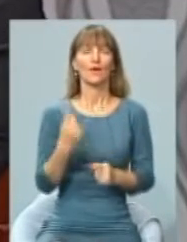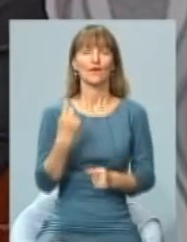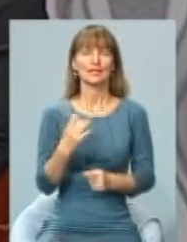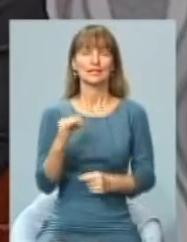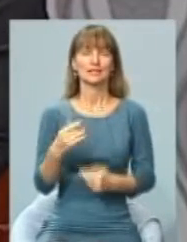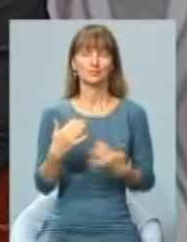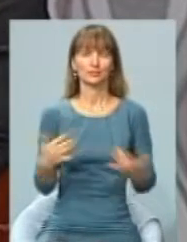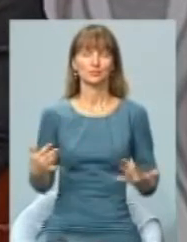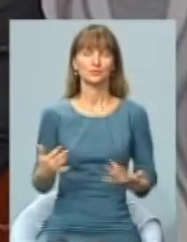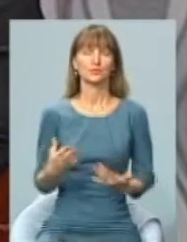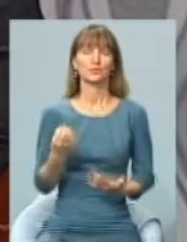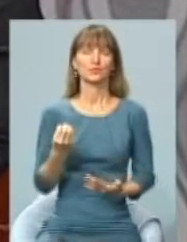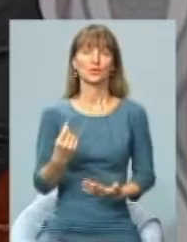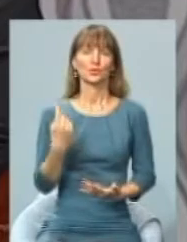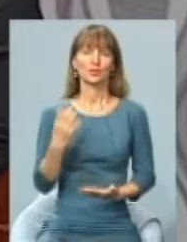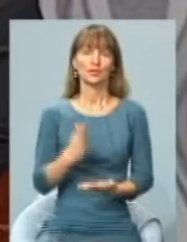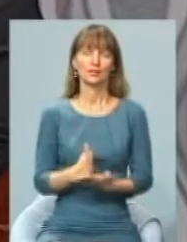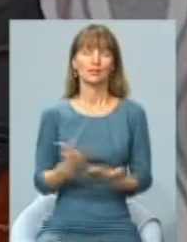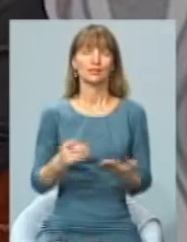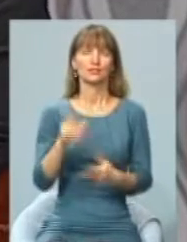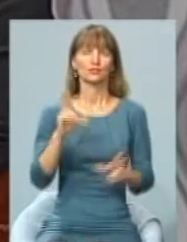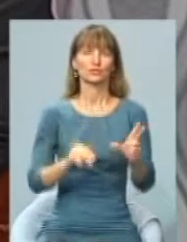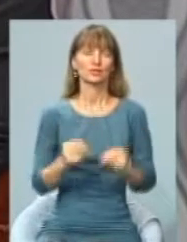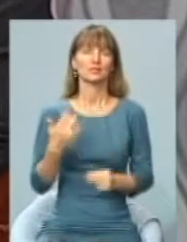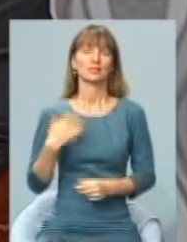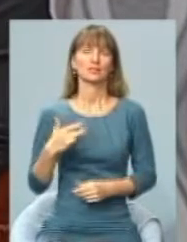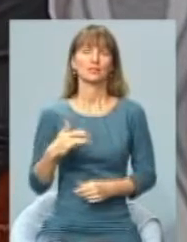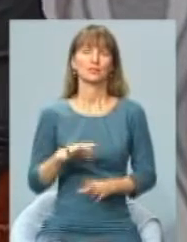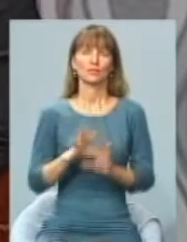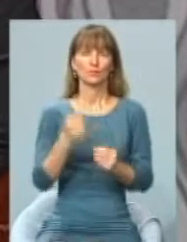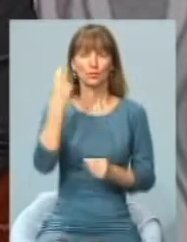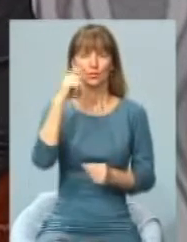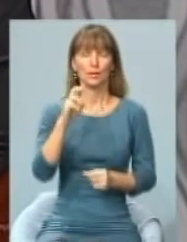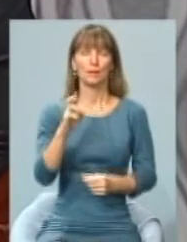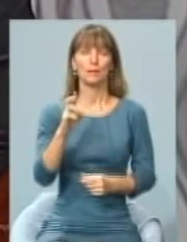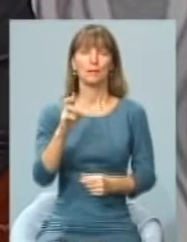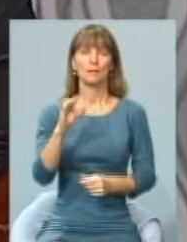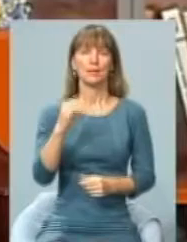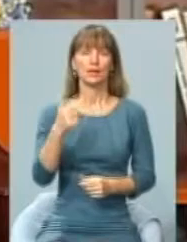А є ще так, ну, власне, як ти гадаєш, а для чого взагалі придумали білборди?